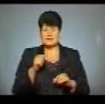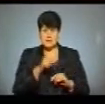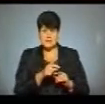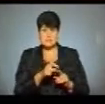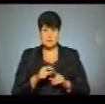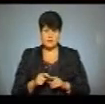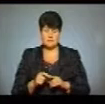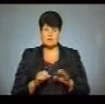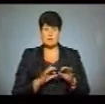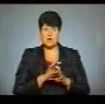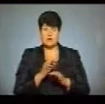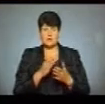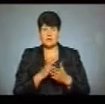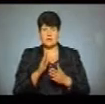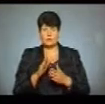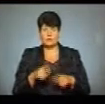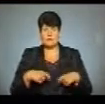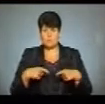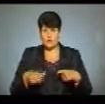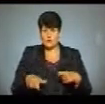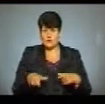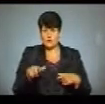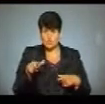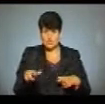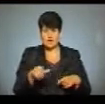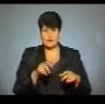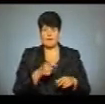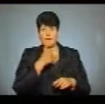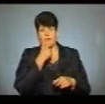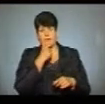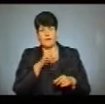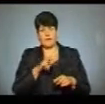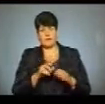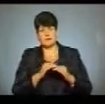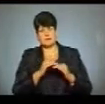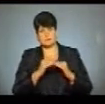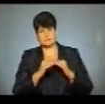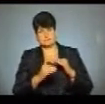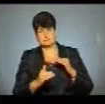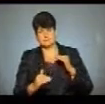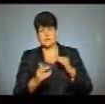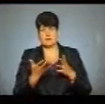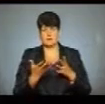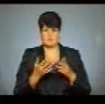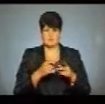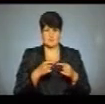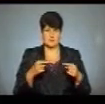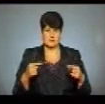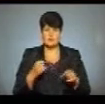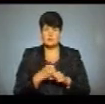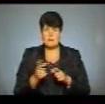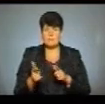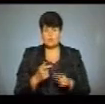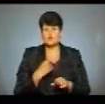за проєктом мали бути бігові доріжки, глядацькі трибуни, спортивний інвентар для ігрових видів спорту. Зробили